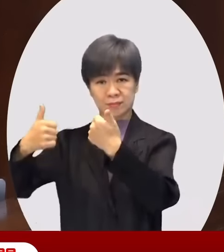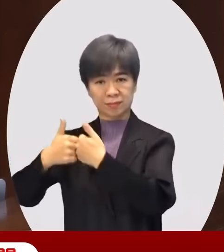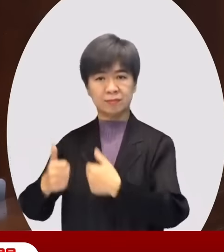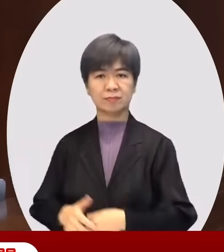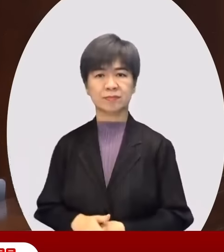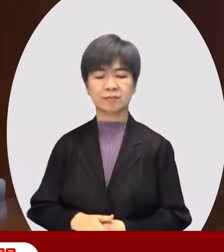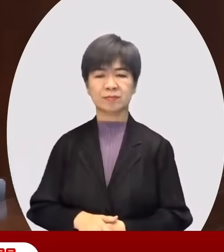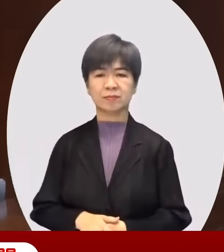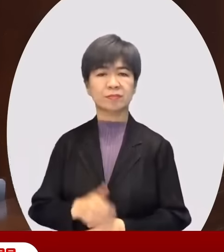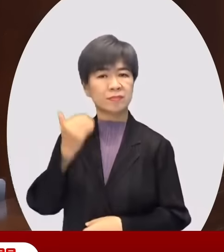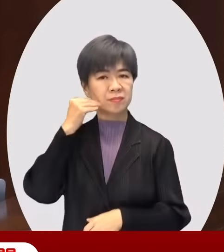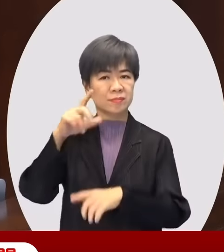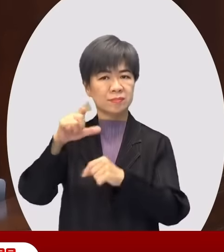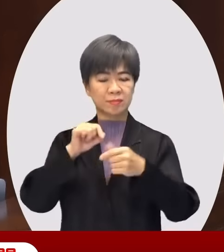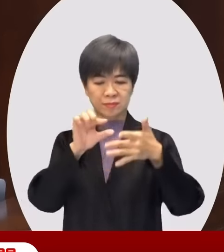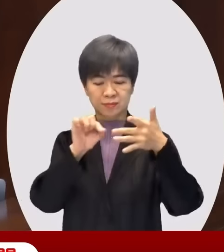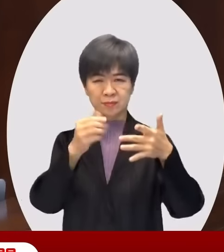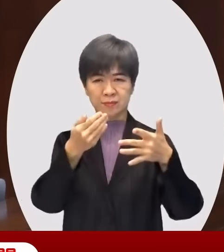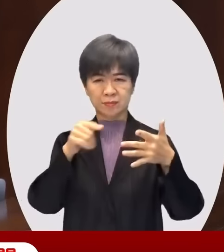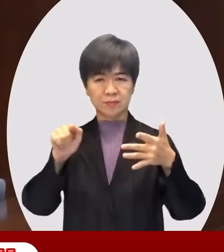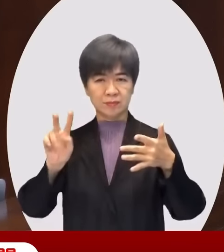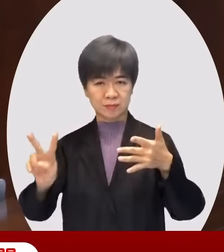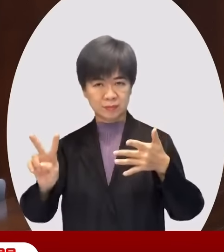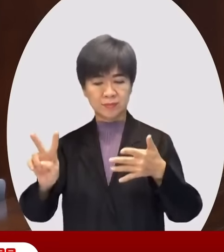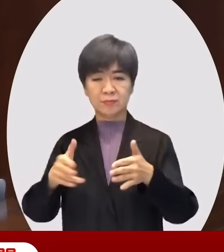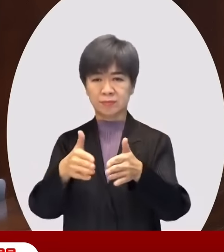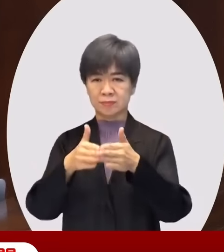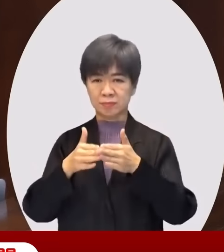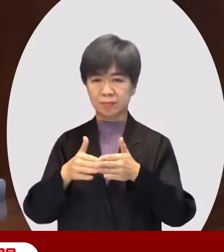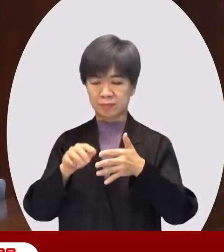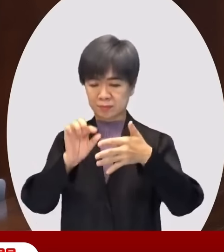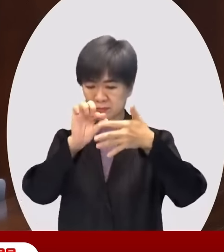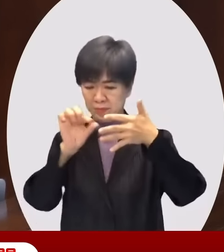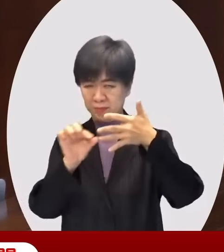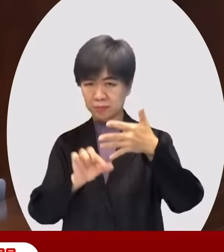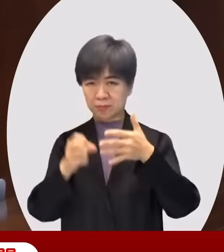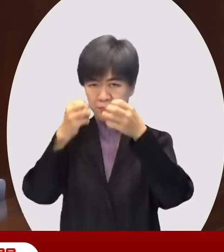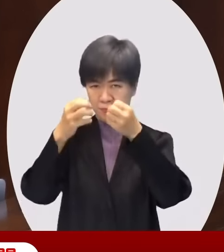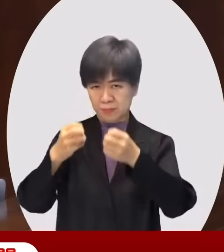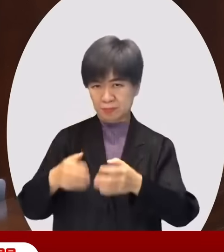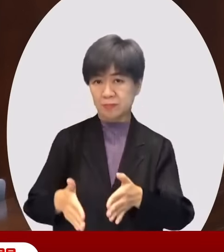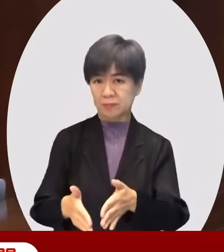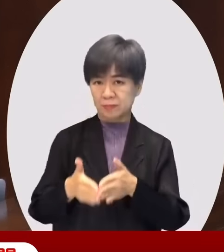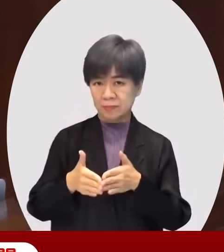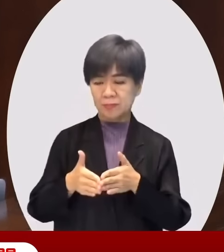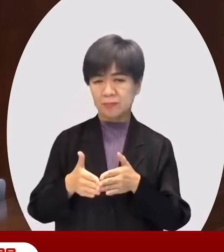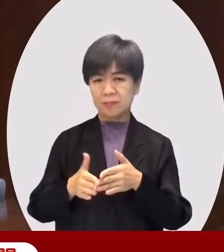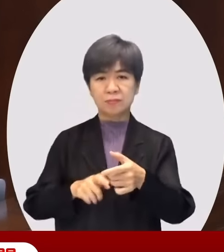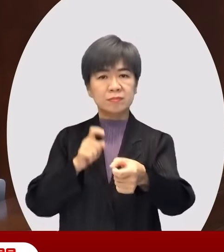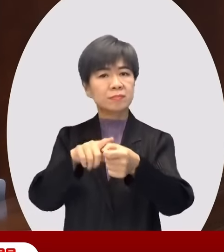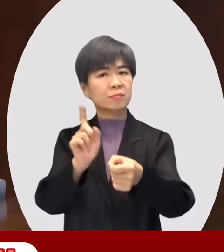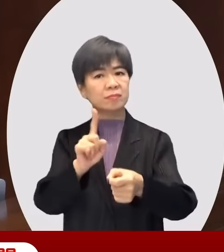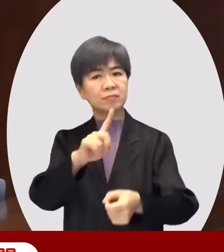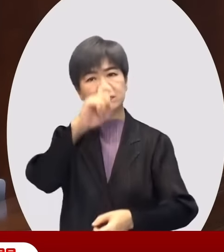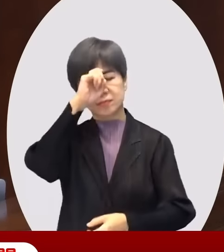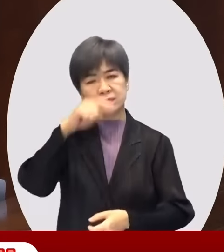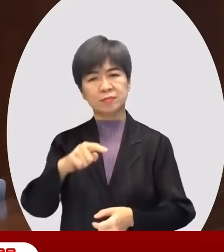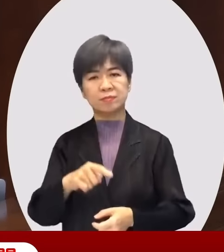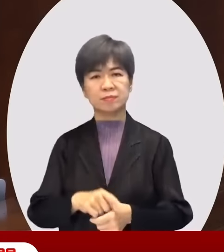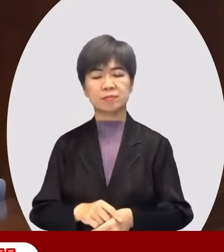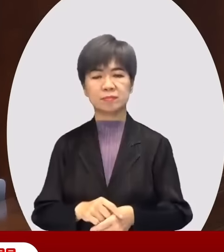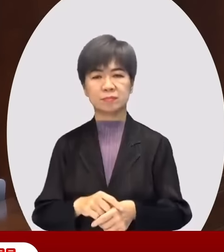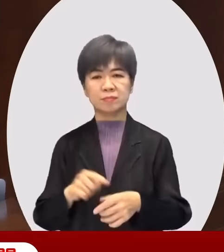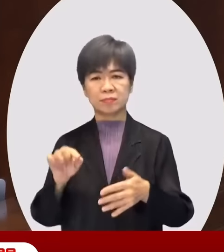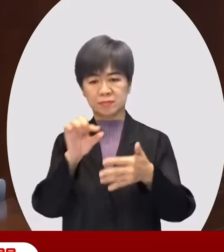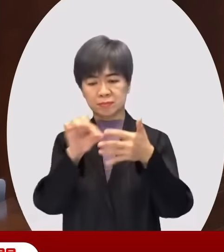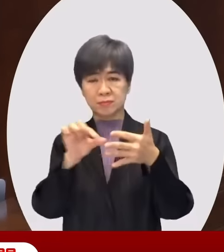会根据立法院职权行使法第九条第二项，必须进行逐条讨论程序。好，就换言之，目的在于就议案